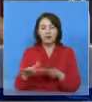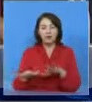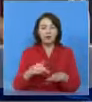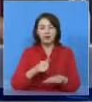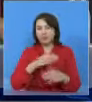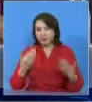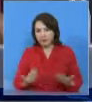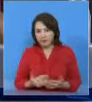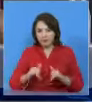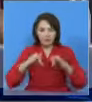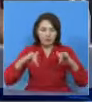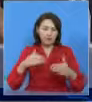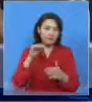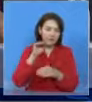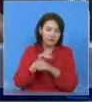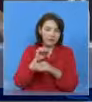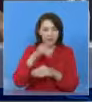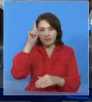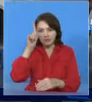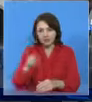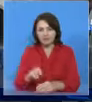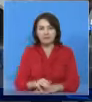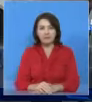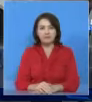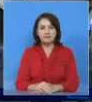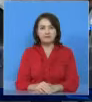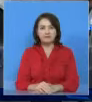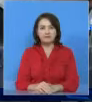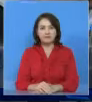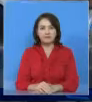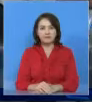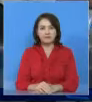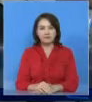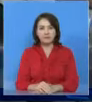өңір руханиятының дамуына серпін берері анық. Дархан Мектепбай, Мейіржан Аманжолов, Ақтөбе телеарнасы.